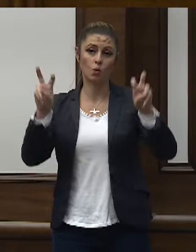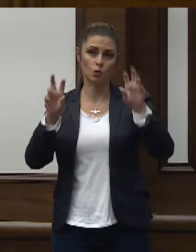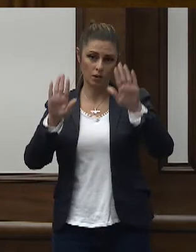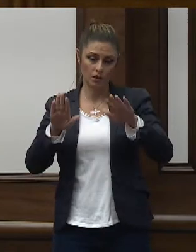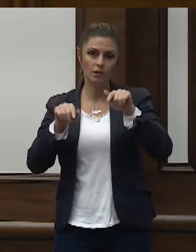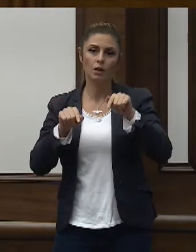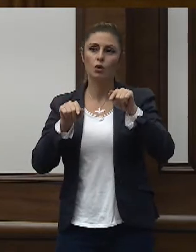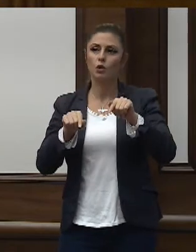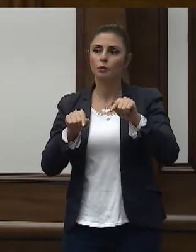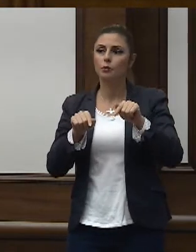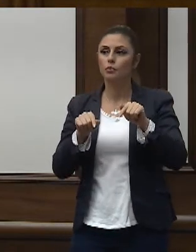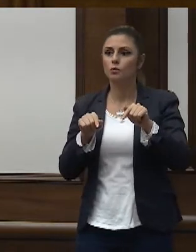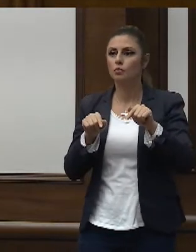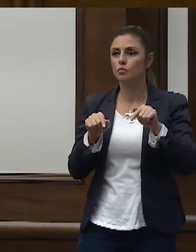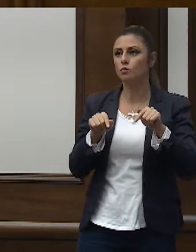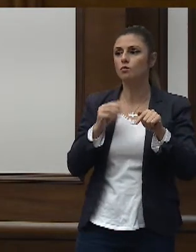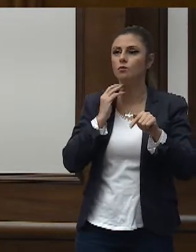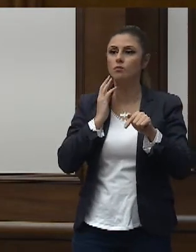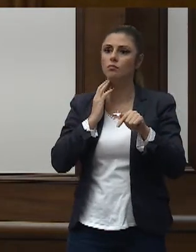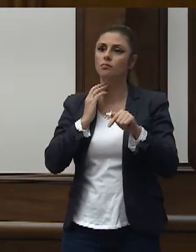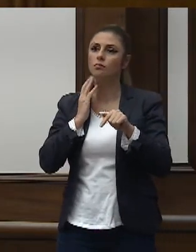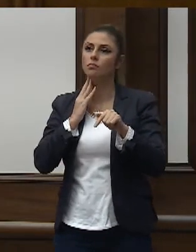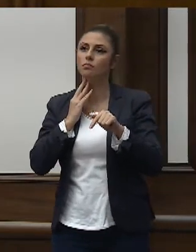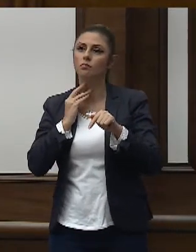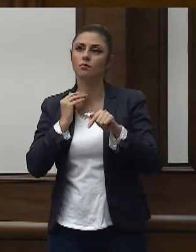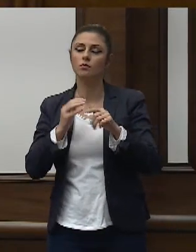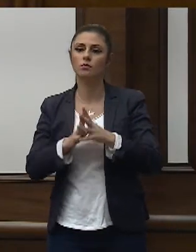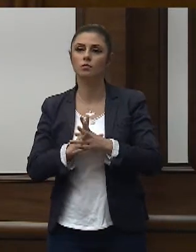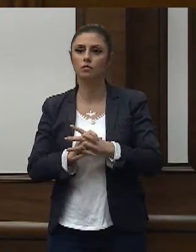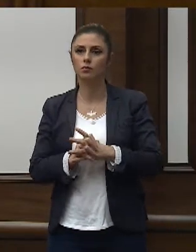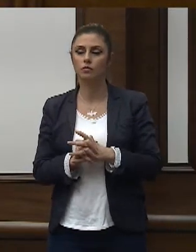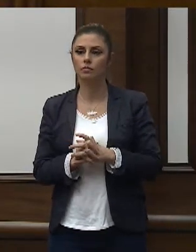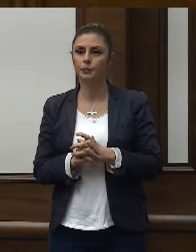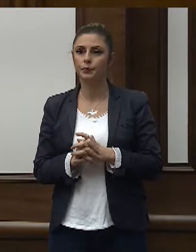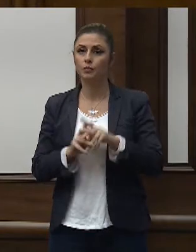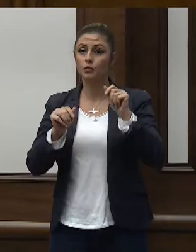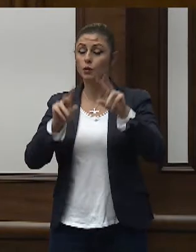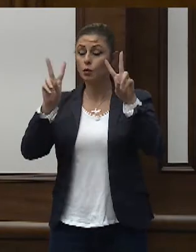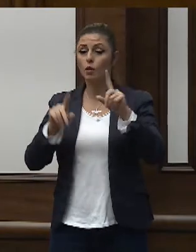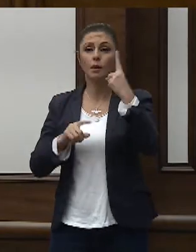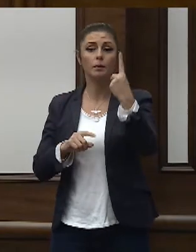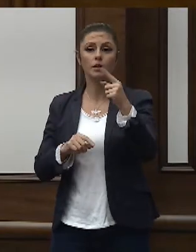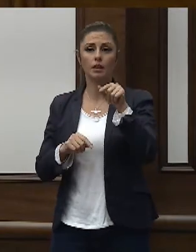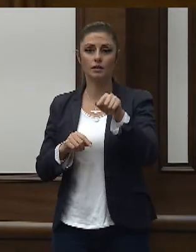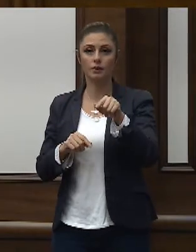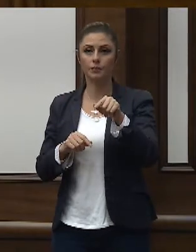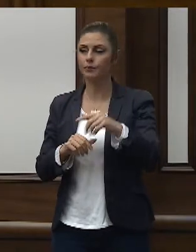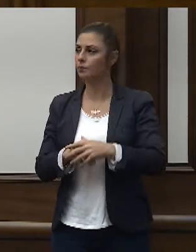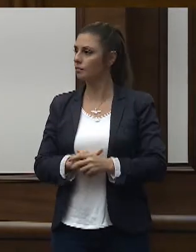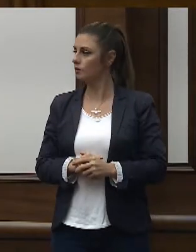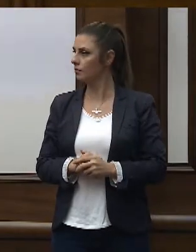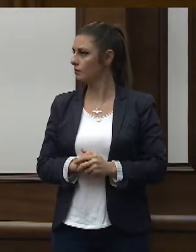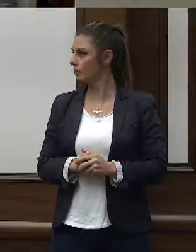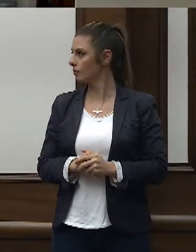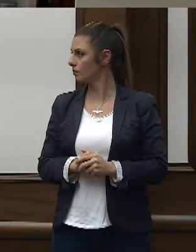Bu gündemde bulunan ve komisyonlara havale etmiş olduğumuz konulardan bir tanesi neydi? Hatırlat